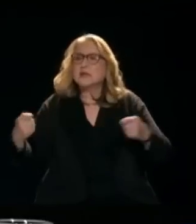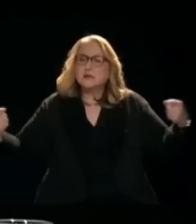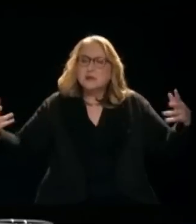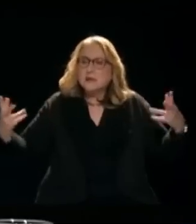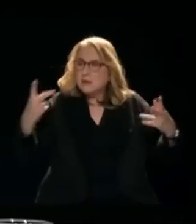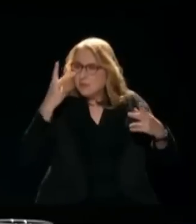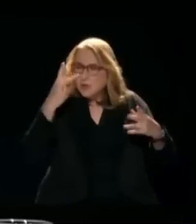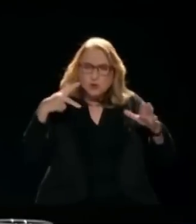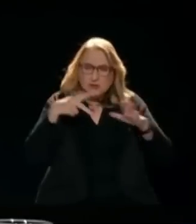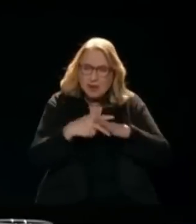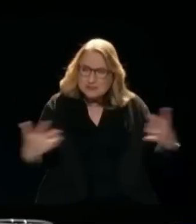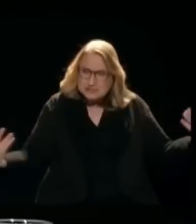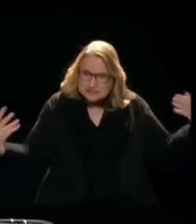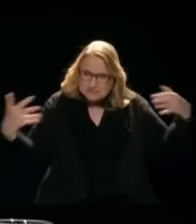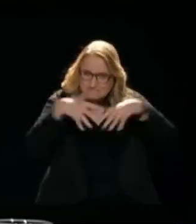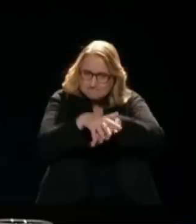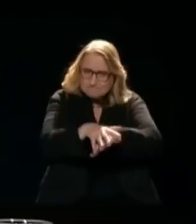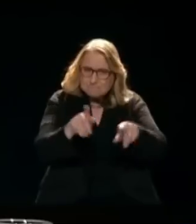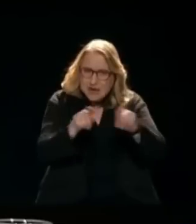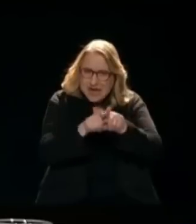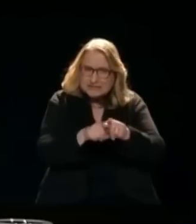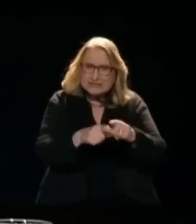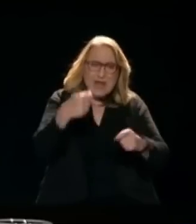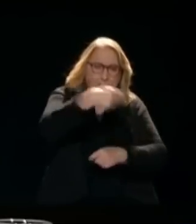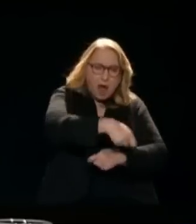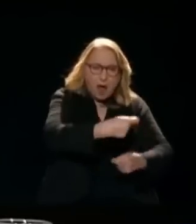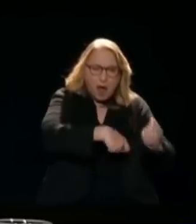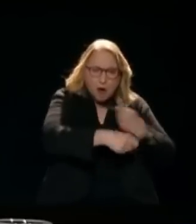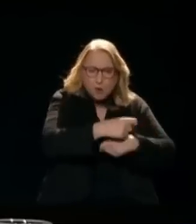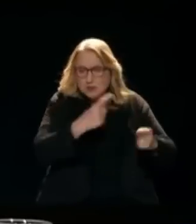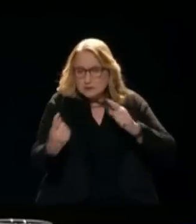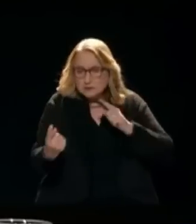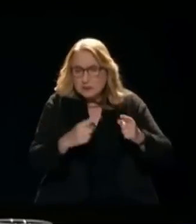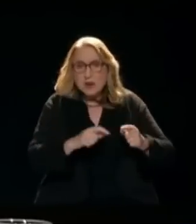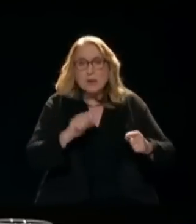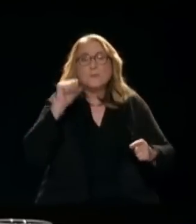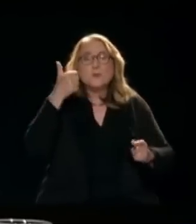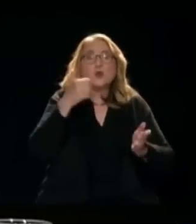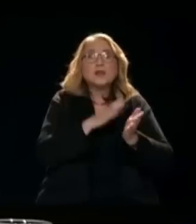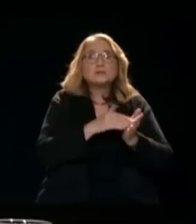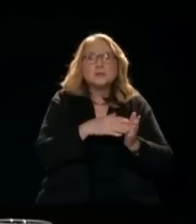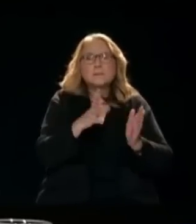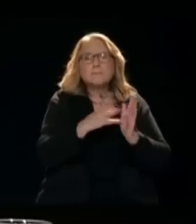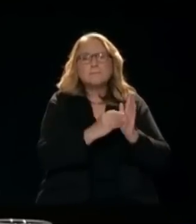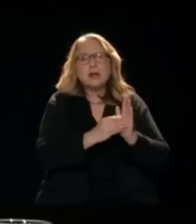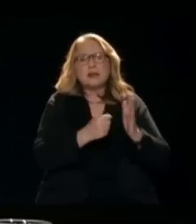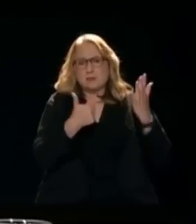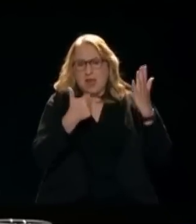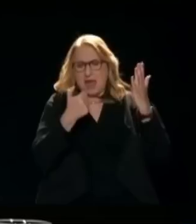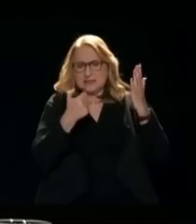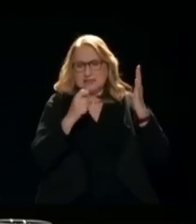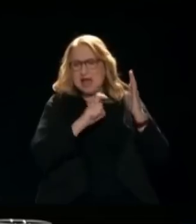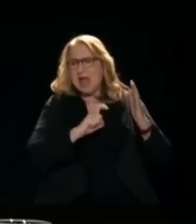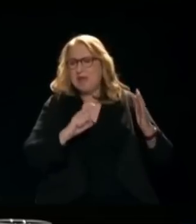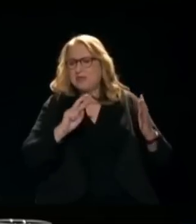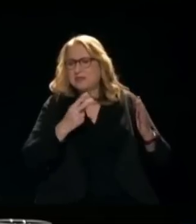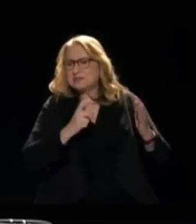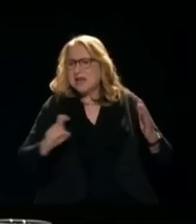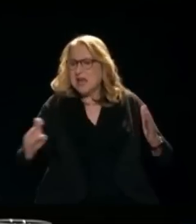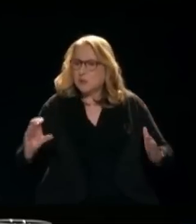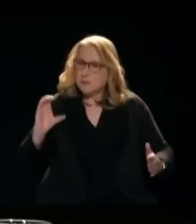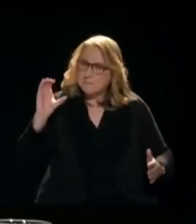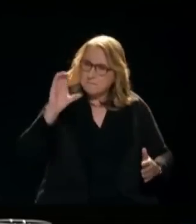Αλλά πρώτα και κύρια θα πρέπει να καθαριστούν οι τράπεζες. Να ξέρουμε, για παράδειγμα, τι γίνανε τα 60 δισεκατομμύρια των ανακεφαλοποιήσεων. Τι έγιναν